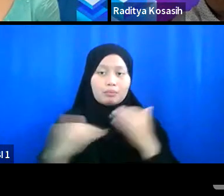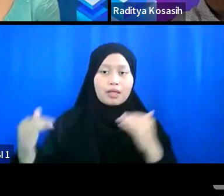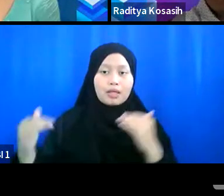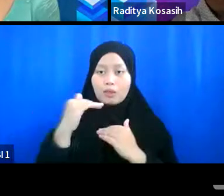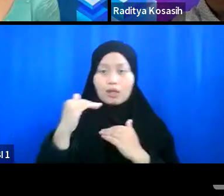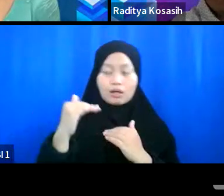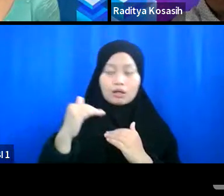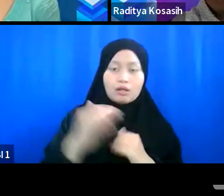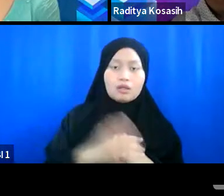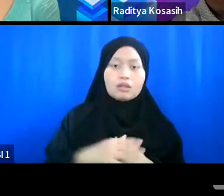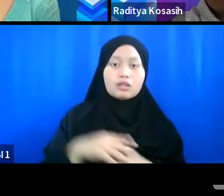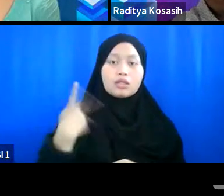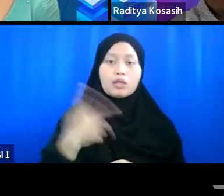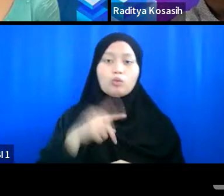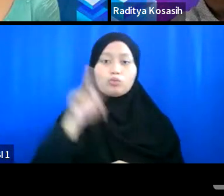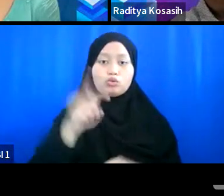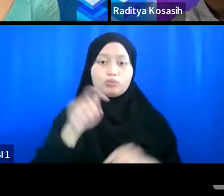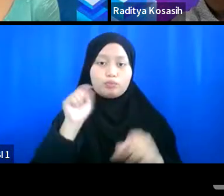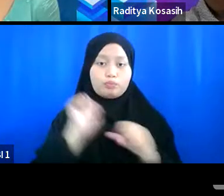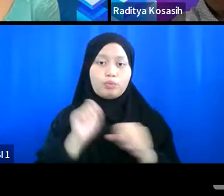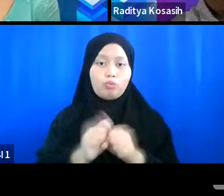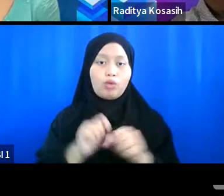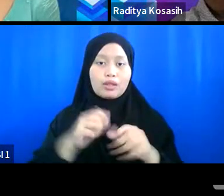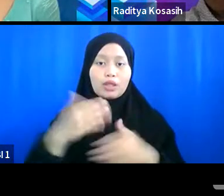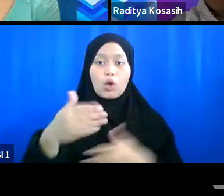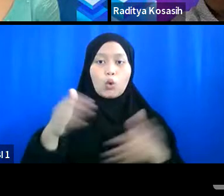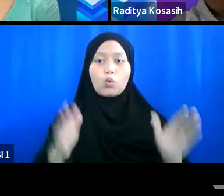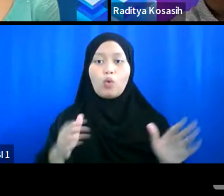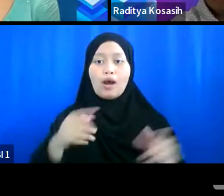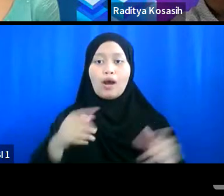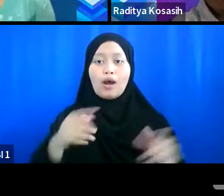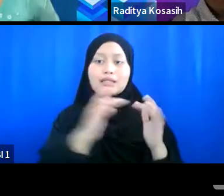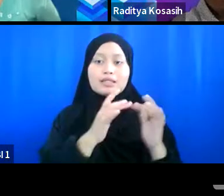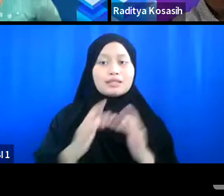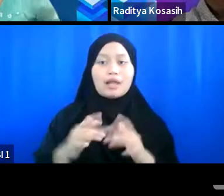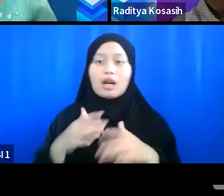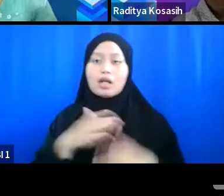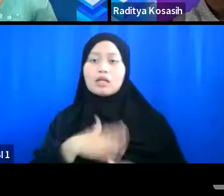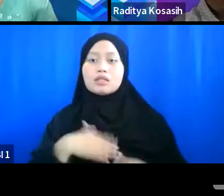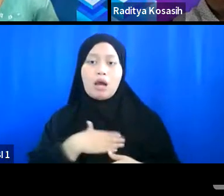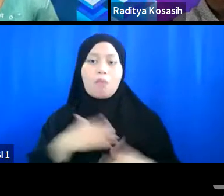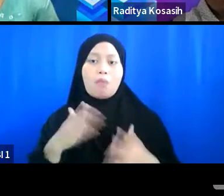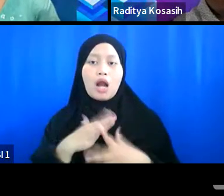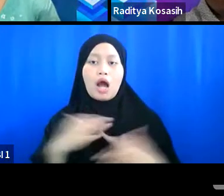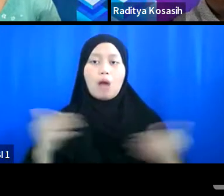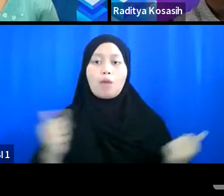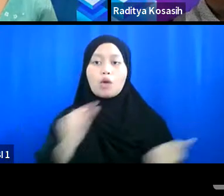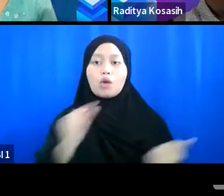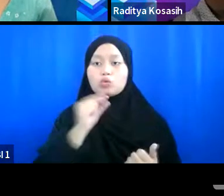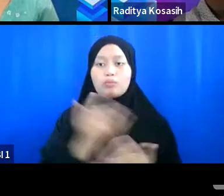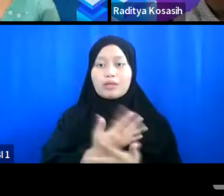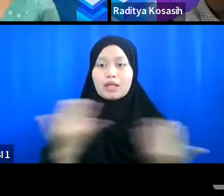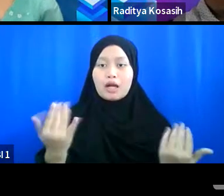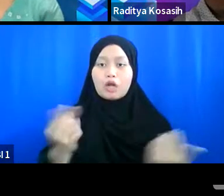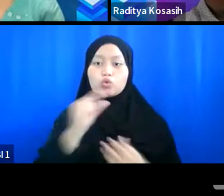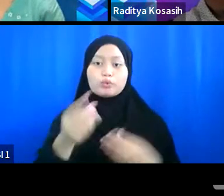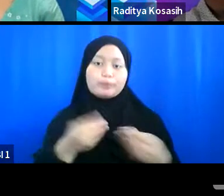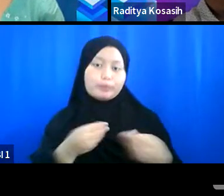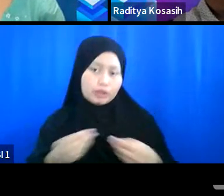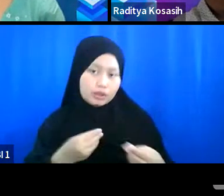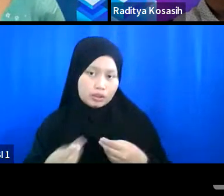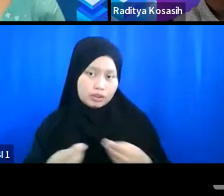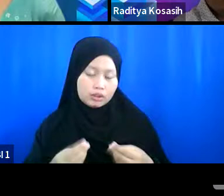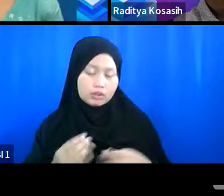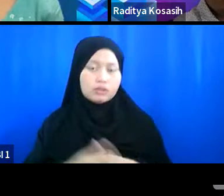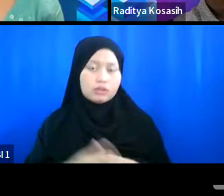menciptakan sebuah ruang digital yang nyaman yang aman bagi masyarakat baik juga lebih bisnis jadi kita model